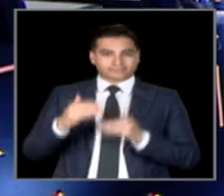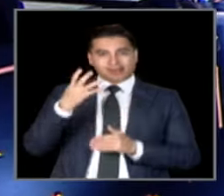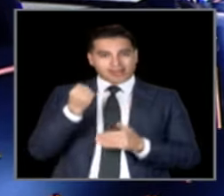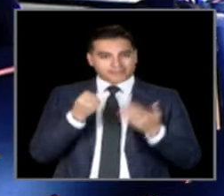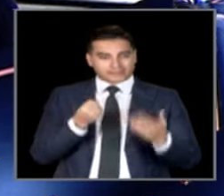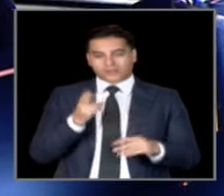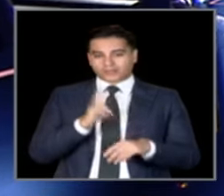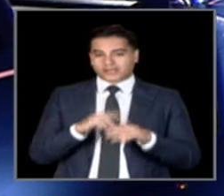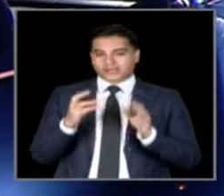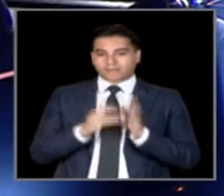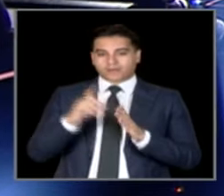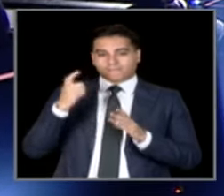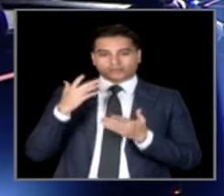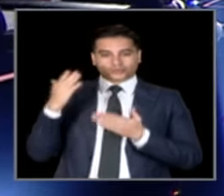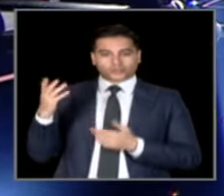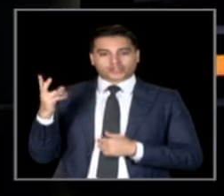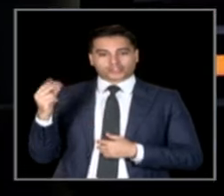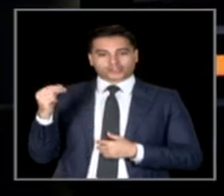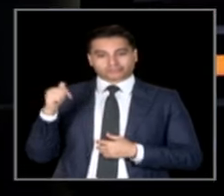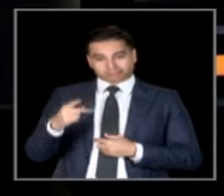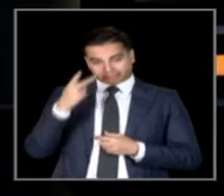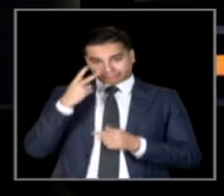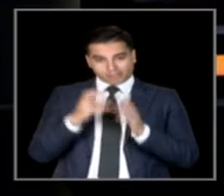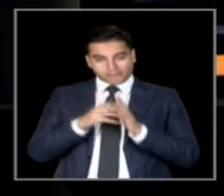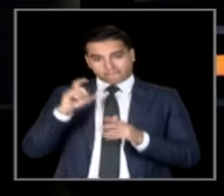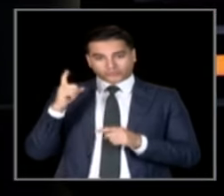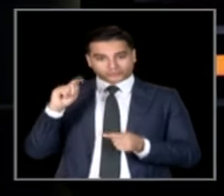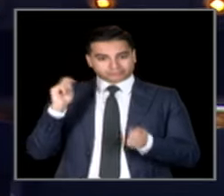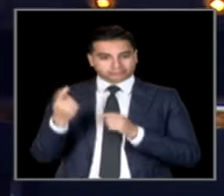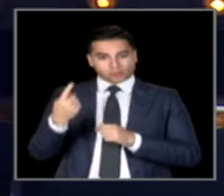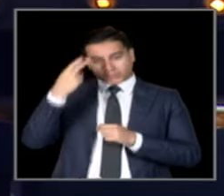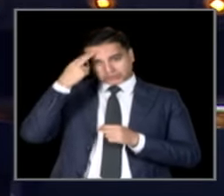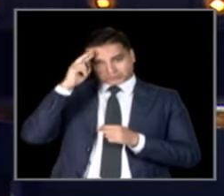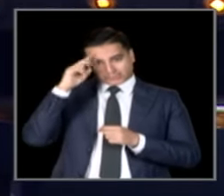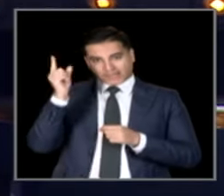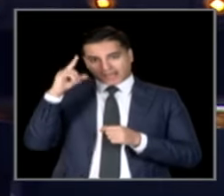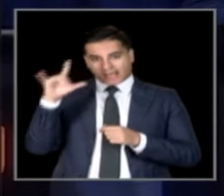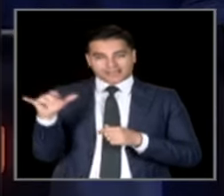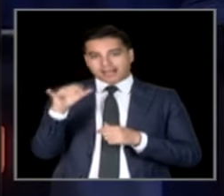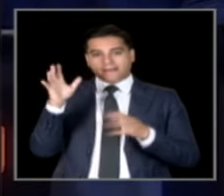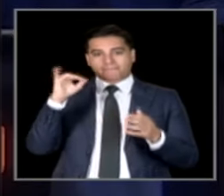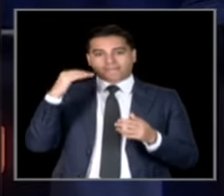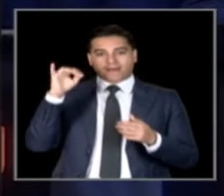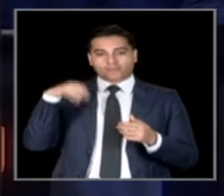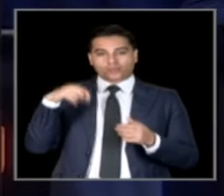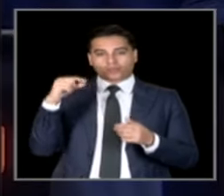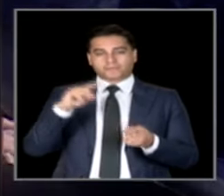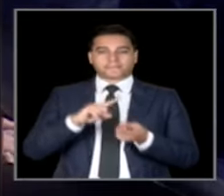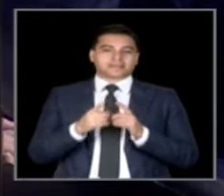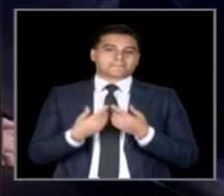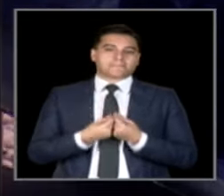نقطة، جامعة المنصورة 20. وجامعة المنصورة عندنا تغيير واحد، ندى محمود نزلت